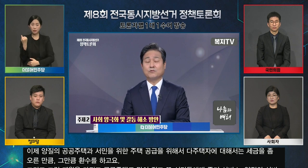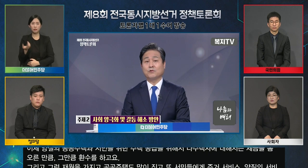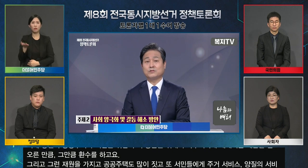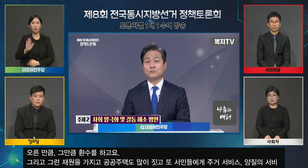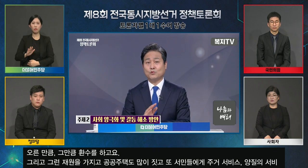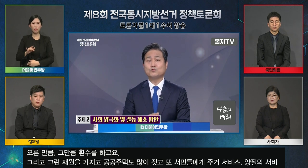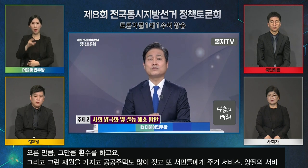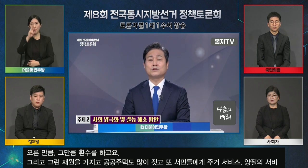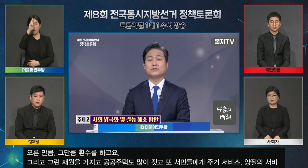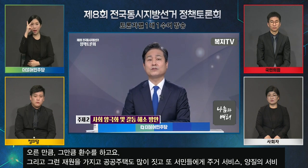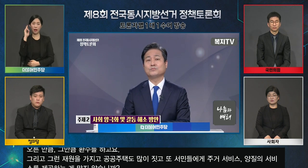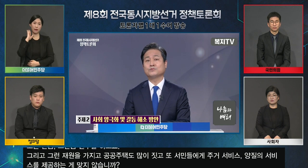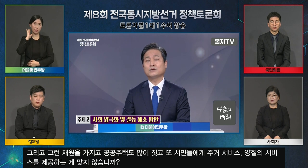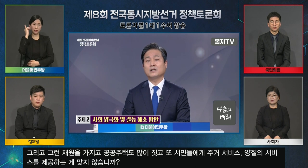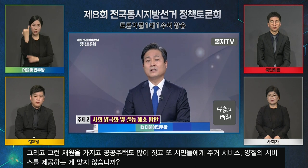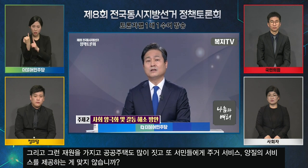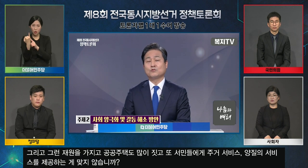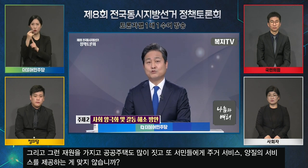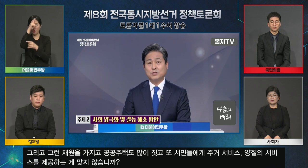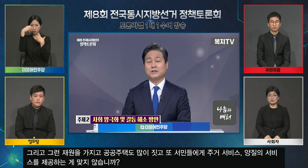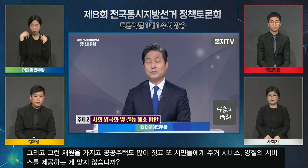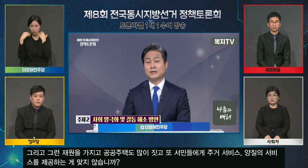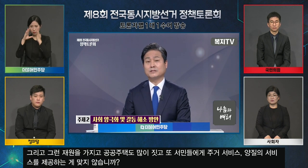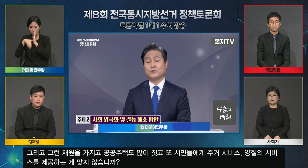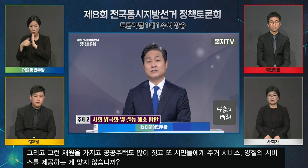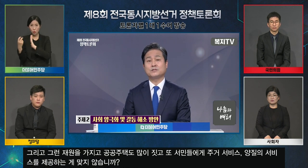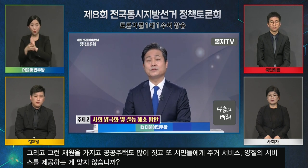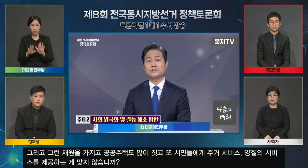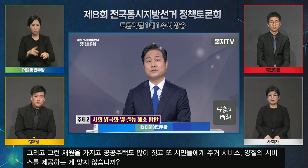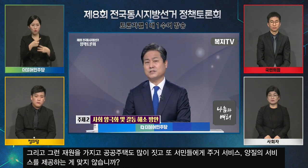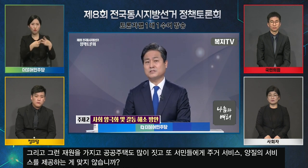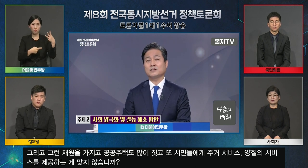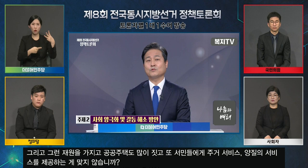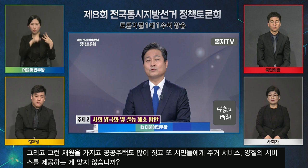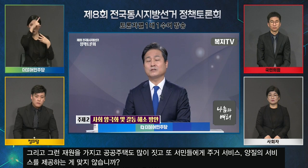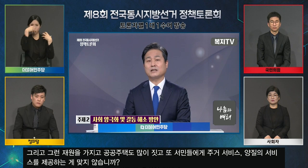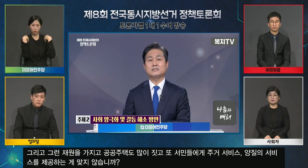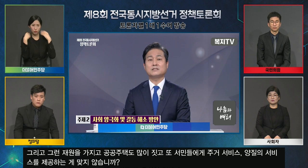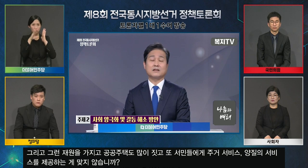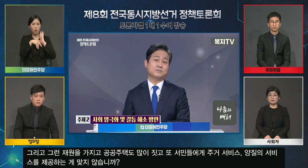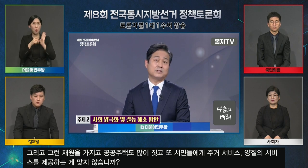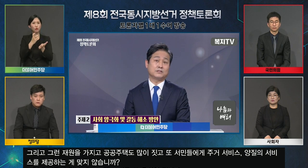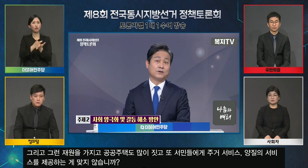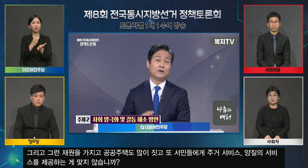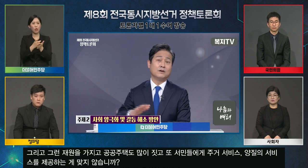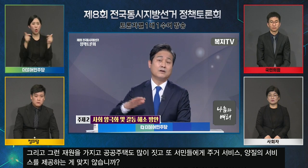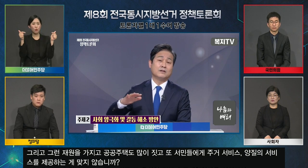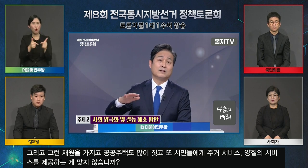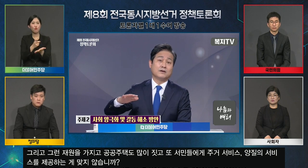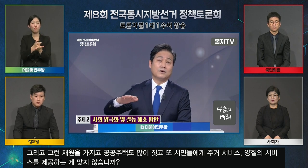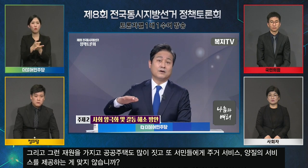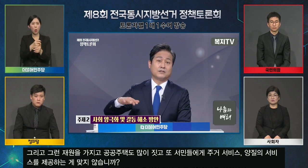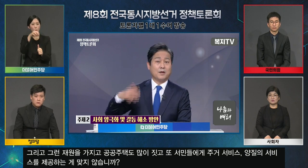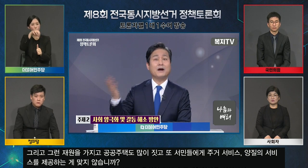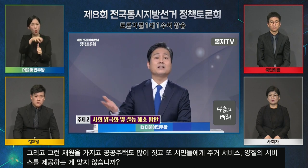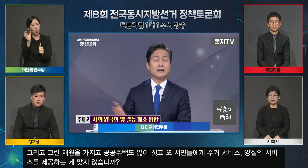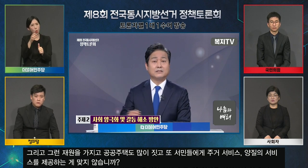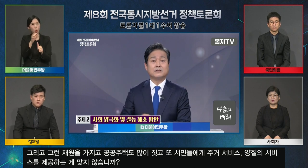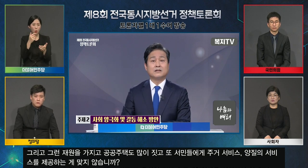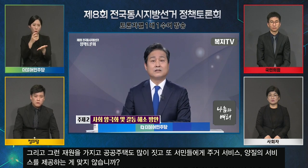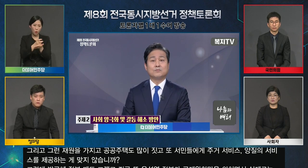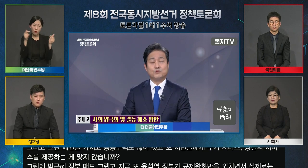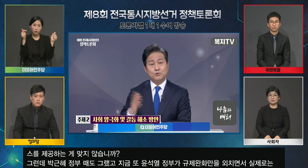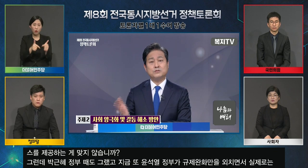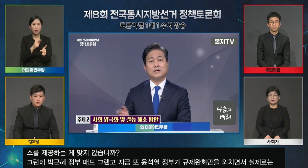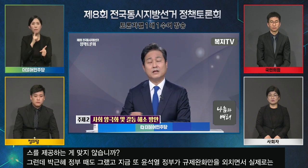정부 때도 그랬고 지금 또 윤석열 정부가 규제 완화만을 외치면서 실제로는 가진 사람들이 더 대박이